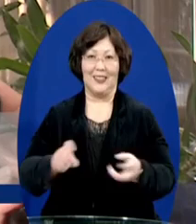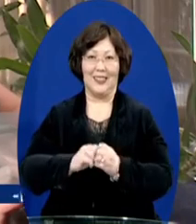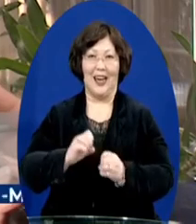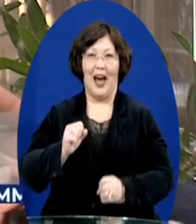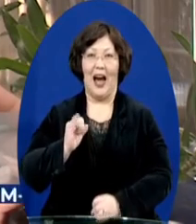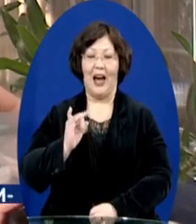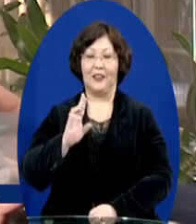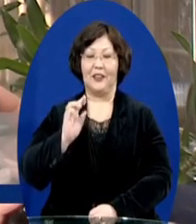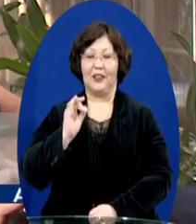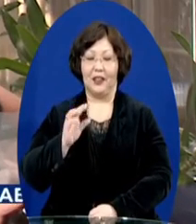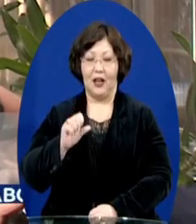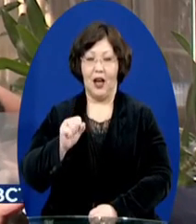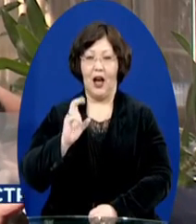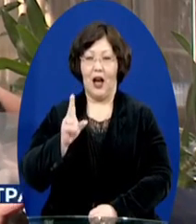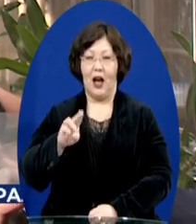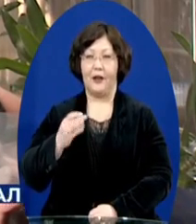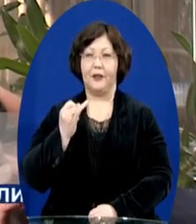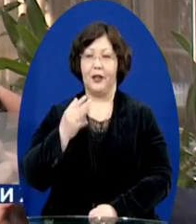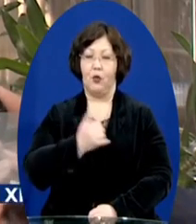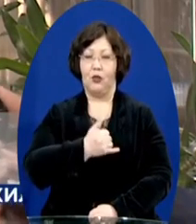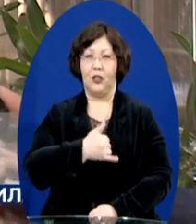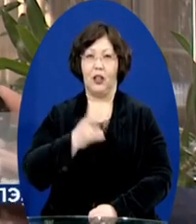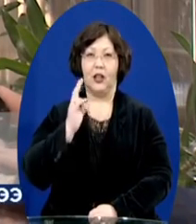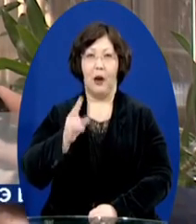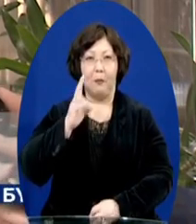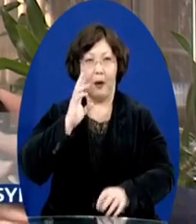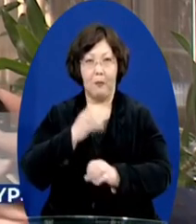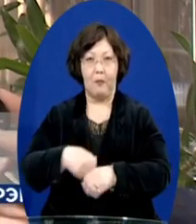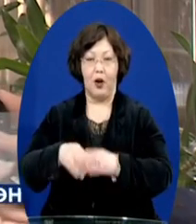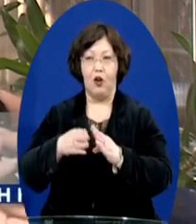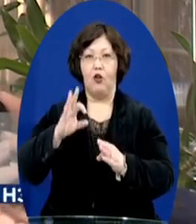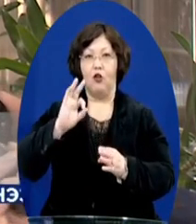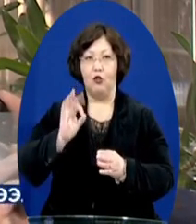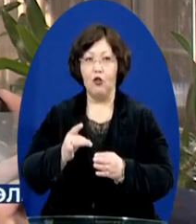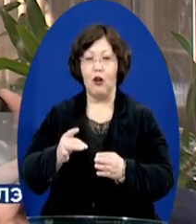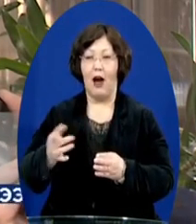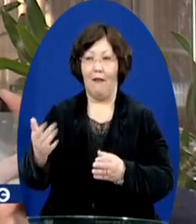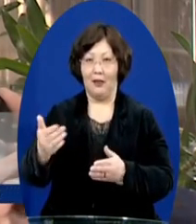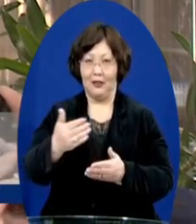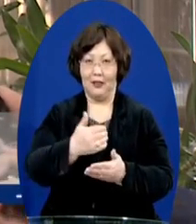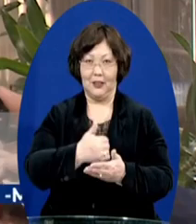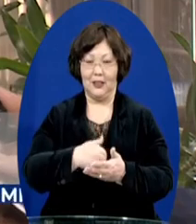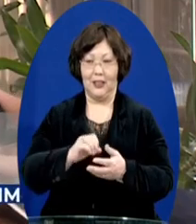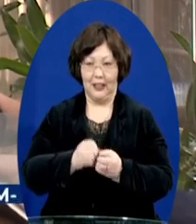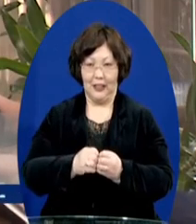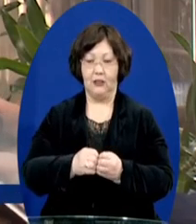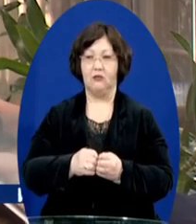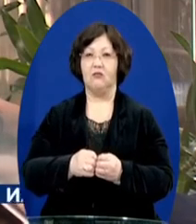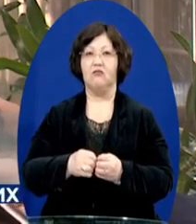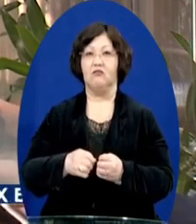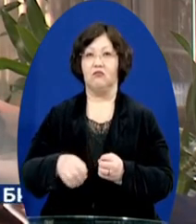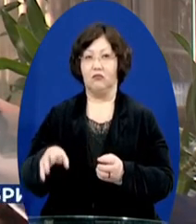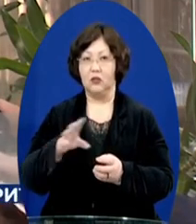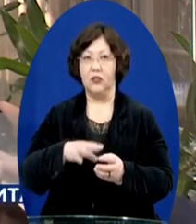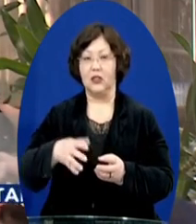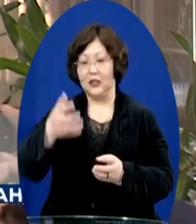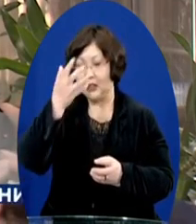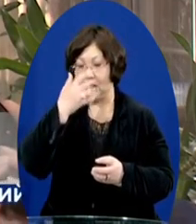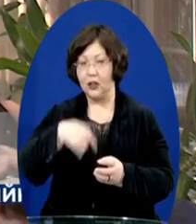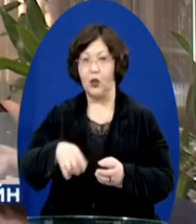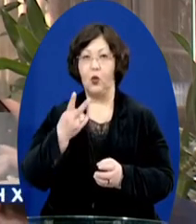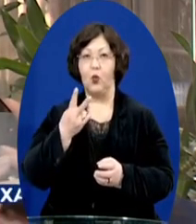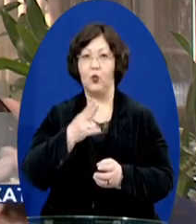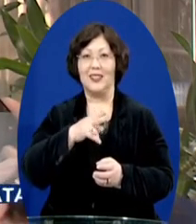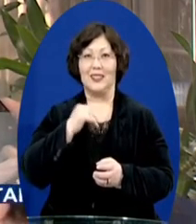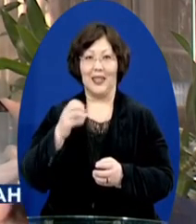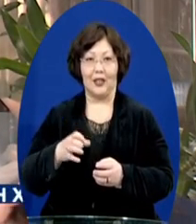актив удирдлагын компани байгуулад тэрэн дээрээ саяныхаа мөр авралыг шилжүүлээд тэр мөр авралын шилжүүлсэн тэр орон зайд нь аль нэг одоо засгийн газрын